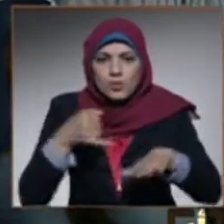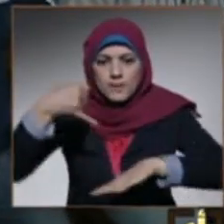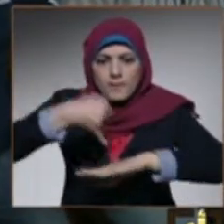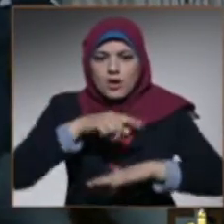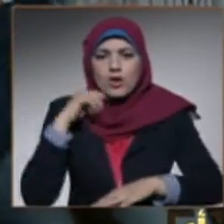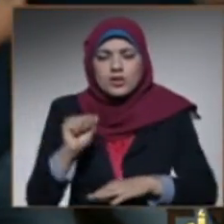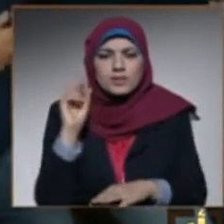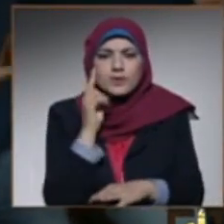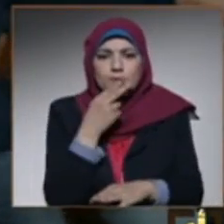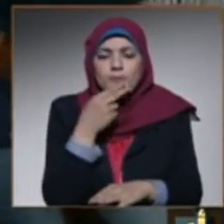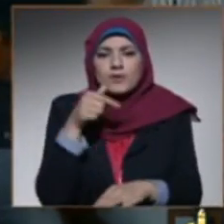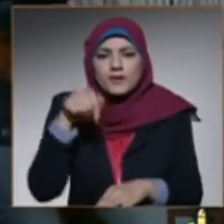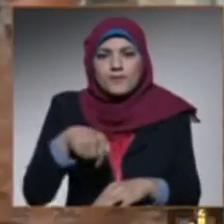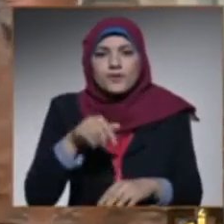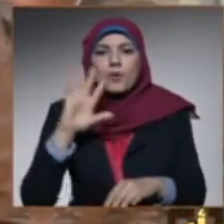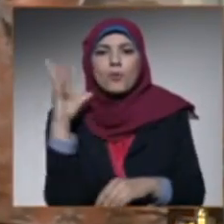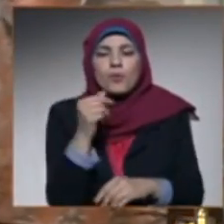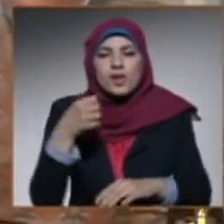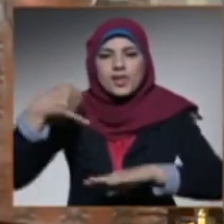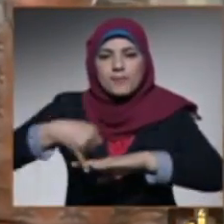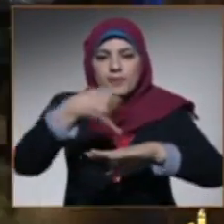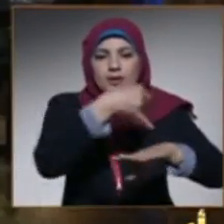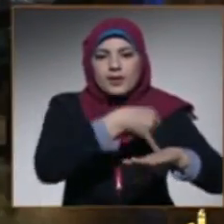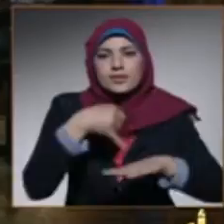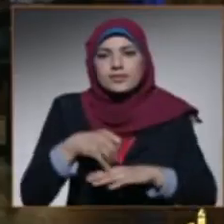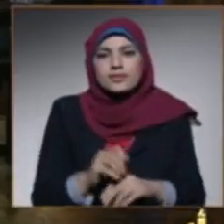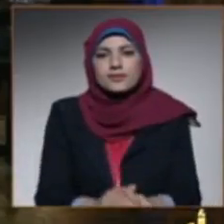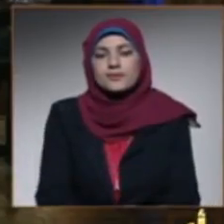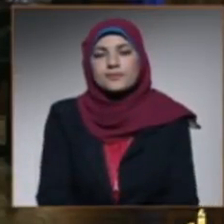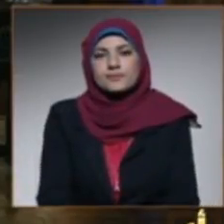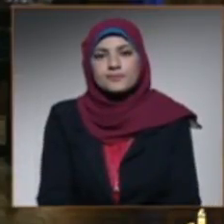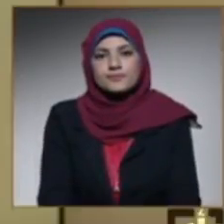للصم والبكم في كل جوانب الحياه.